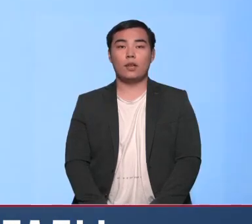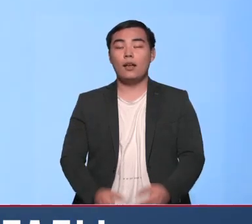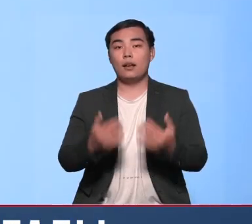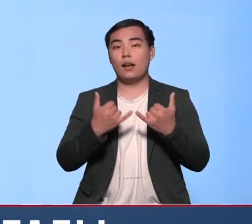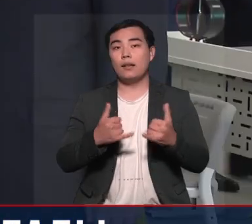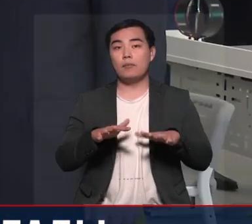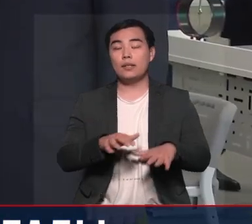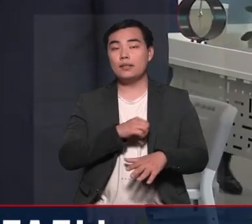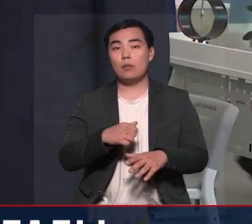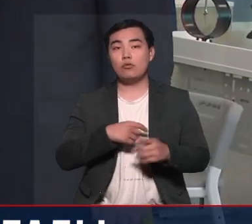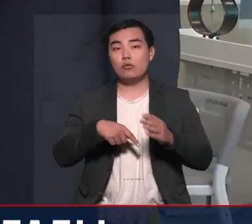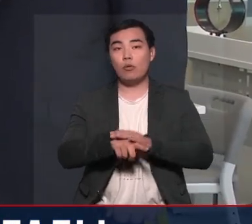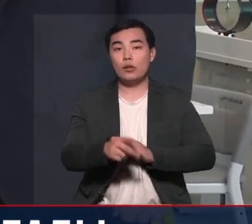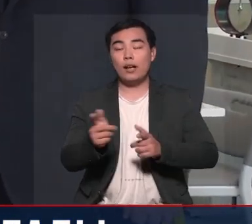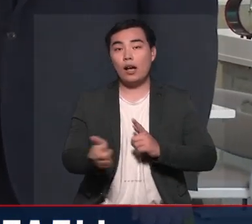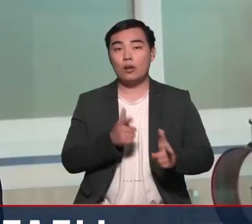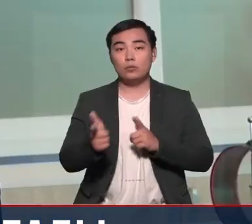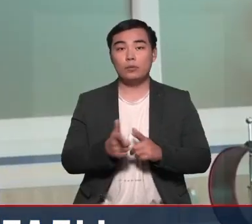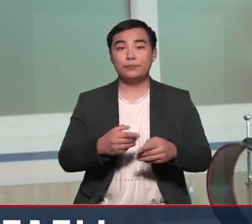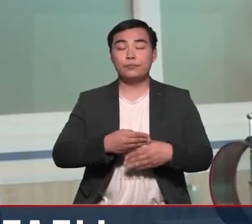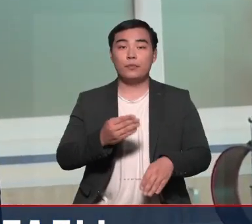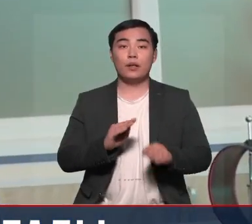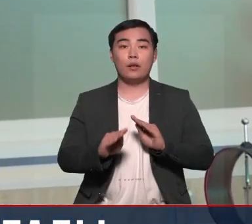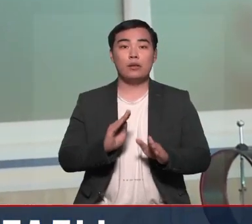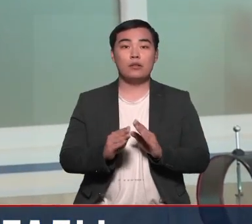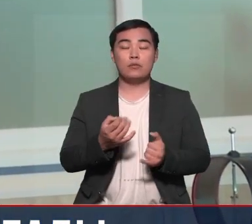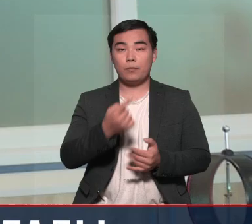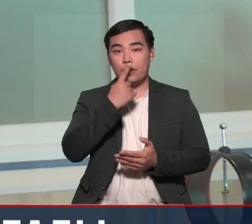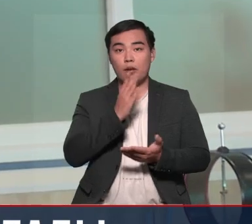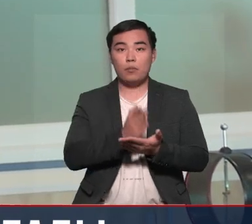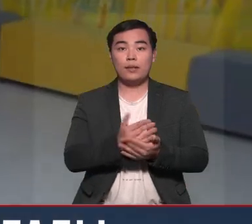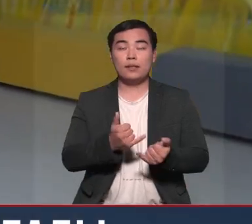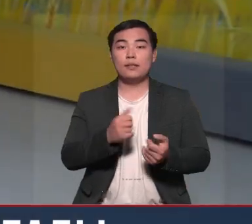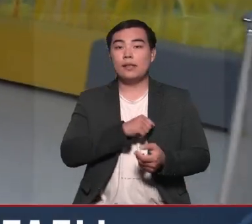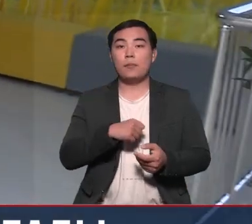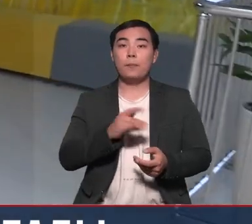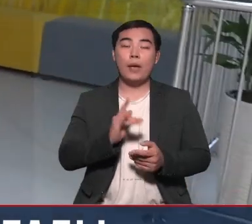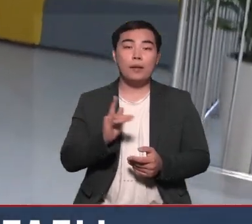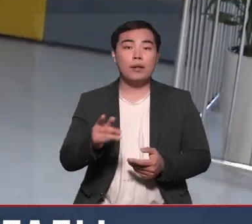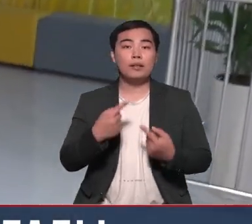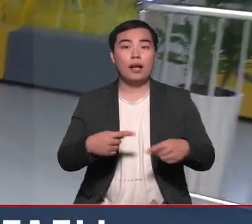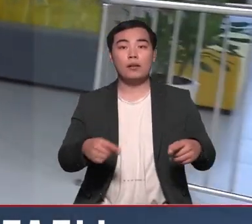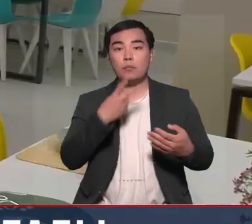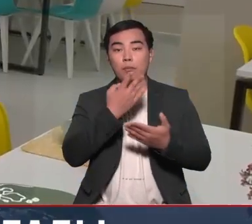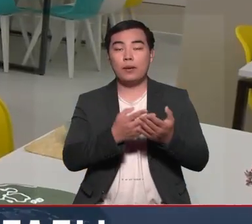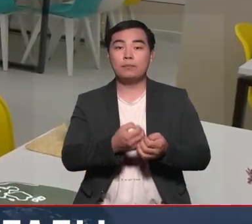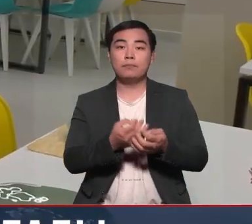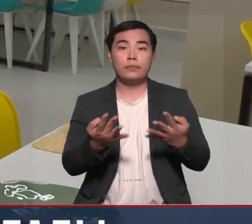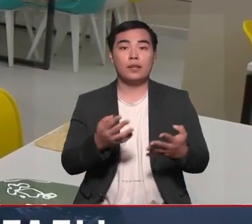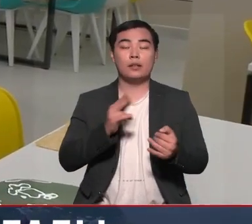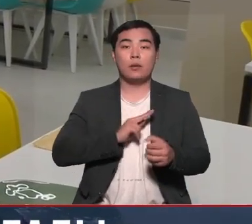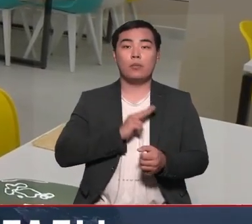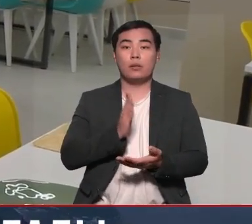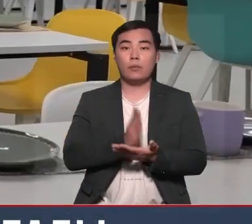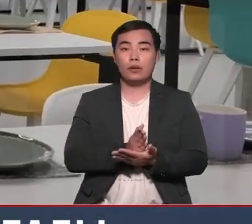Қазіргі кезде мектептің ішкі әрлеу жұмыстары аяқталуға жақын. Сонымен қатар жиһаздар мен құрал жабдықтар орнатылып, абаттандыру жұмыстары жүргізіліп